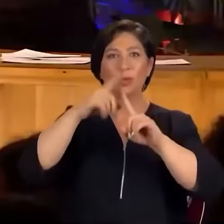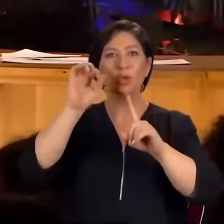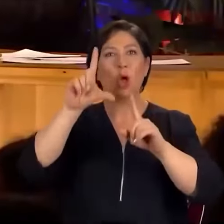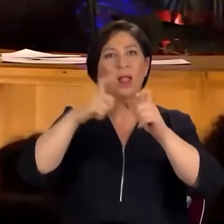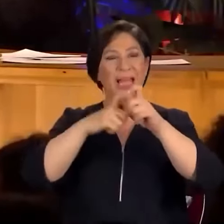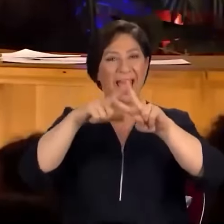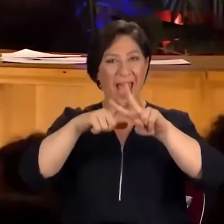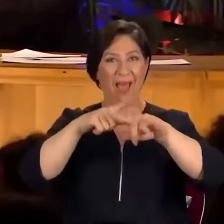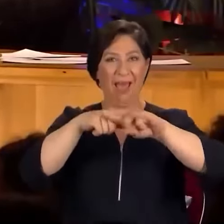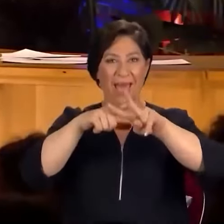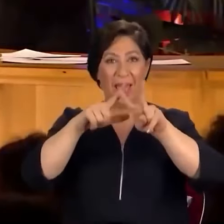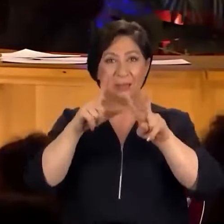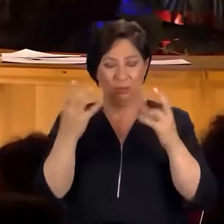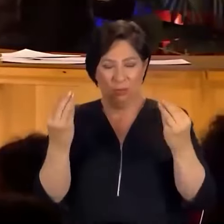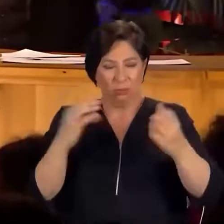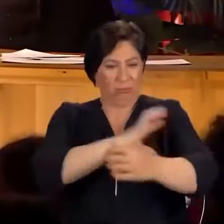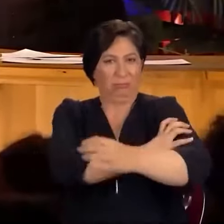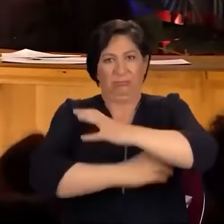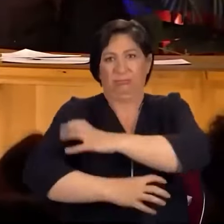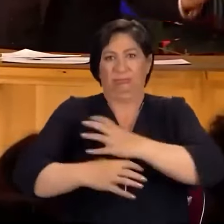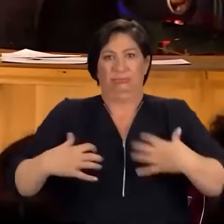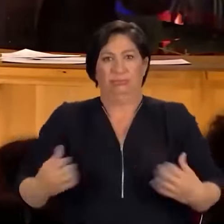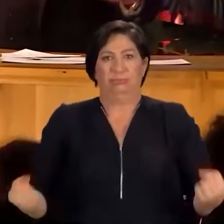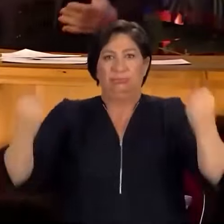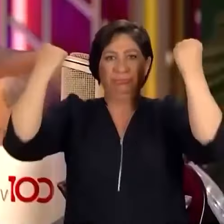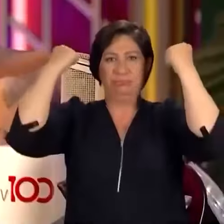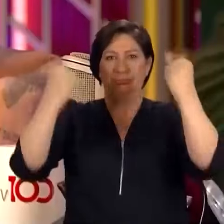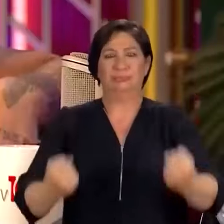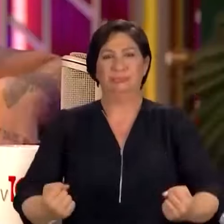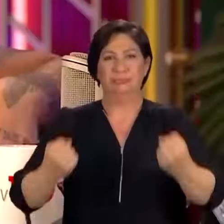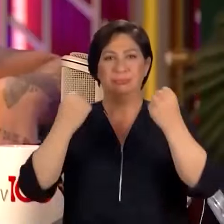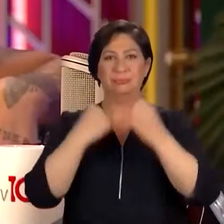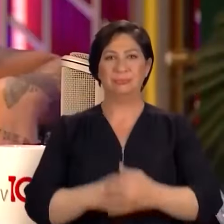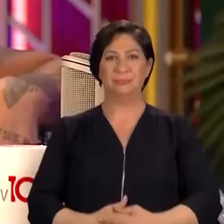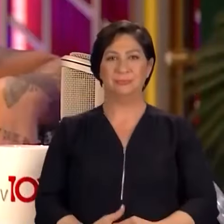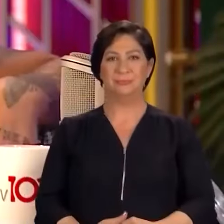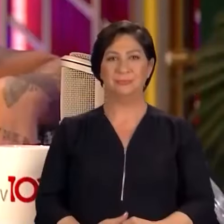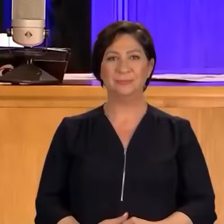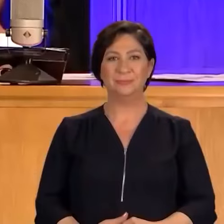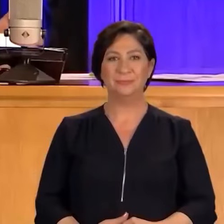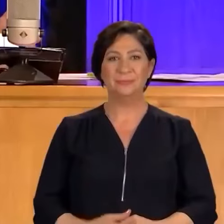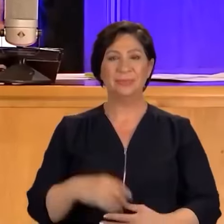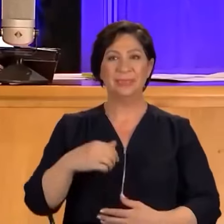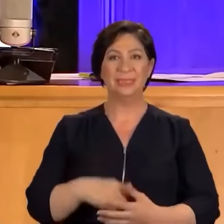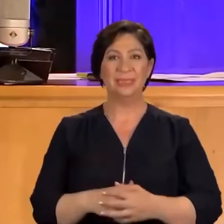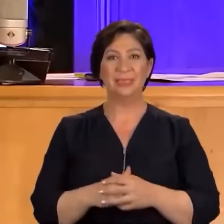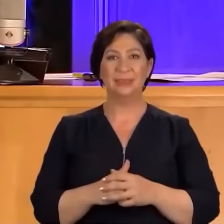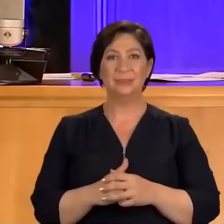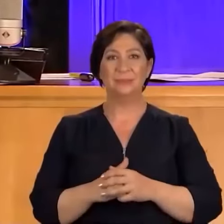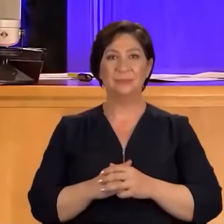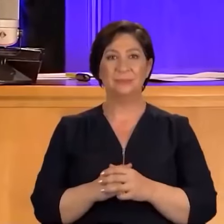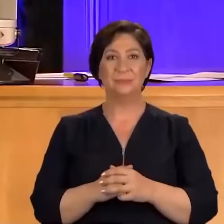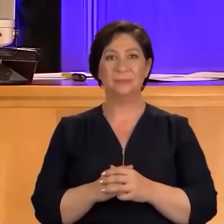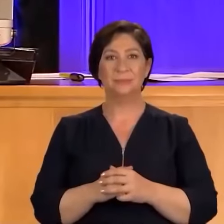Tolga Han çok adeleli. Ondan sonra her şeyi indirip kaldırabiliyor falan. Ben şişman göbekli bir adam falan. Evet. Herkes bana bakıyor. Bir